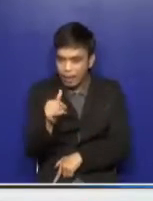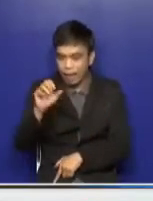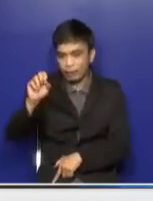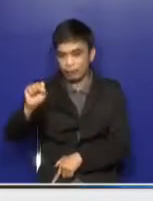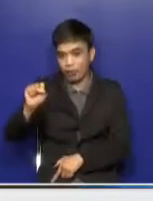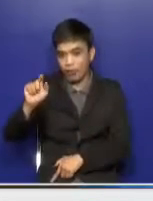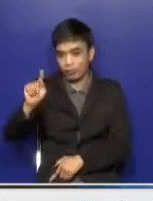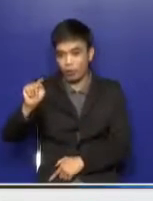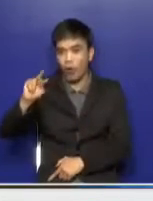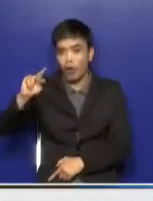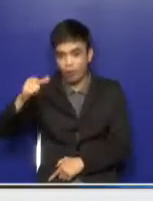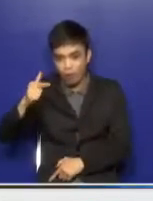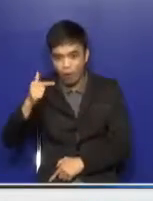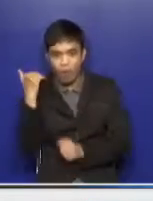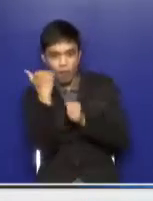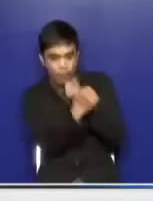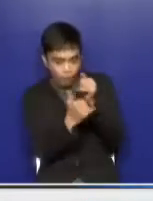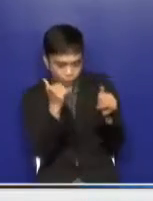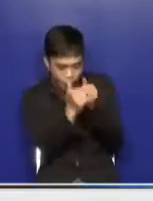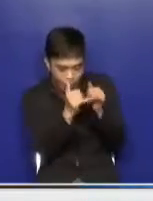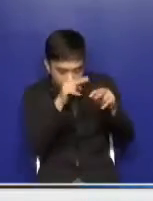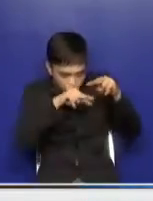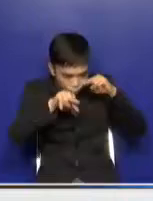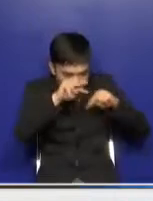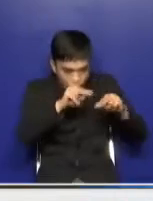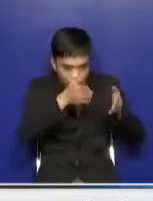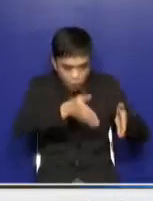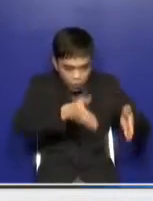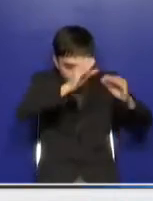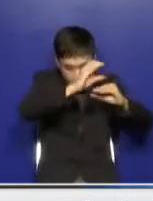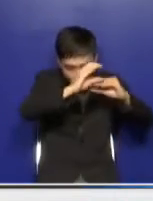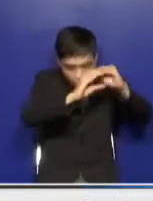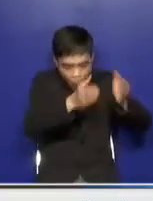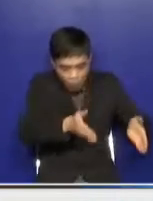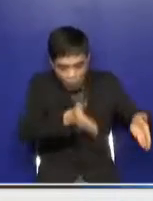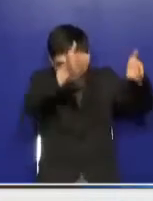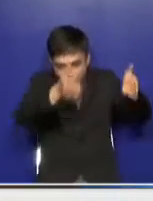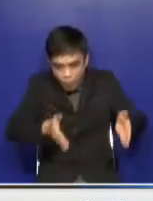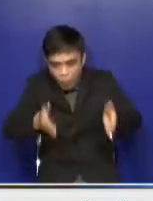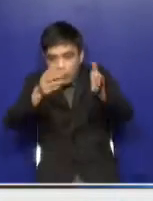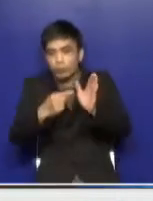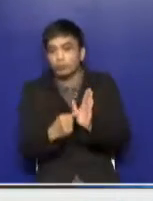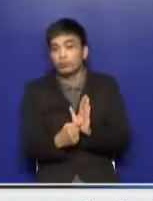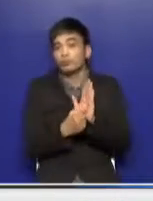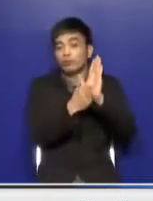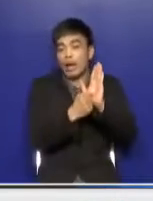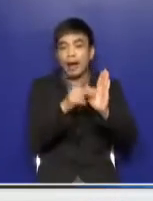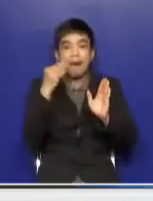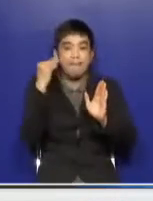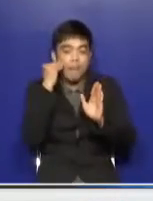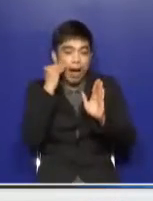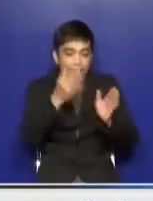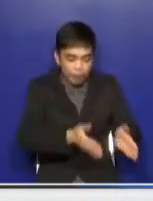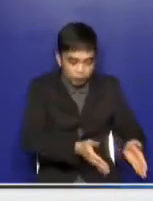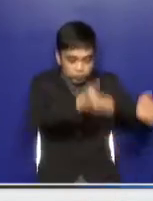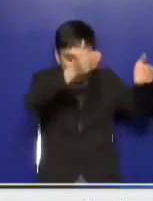ง.ได้เข้าไปตรวจสอบการก่อสร้างหรือว่าอะไรเนี่ยอย่างเช่นการก่อสร้างอาคารสำนัก